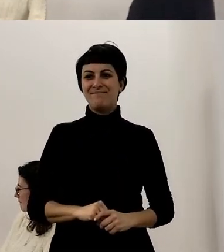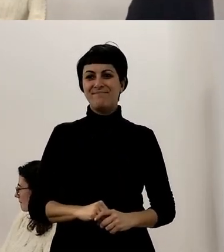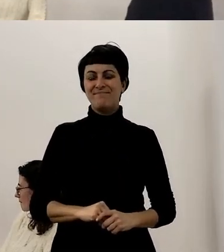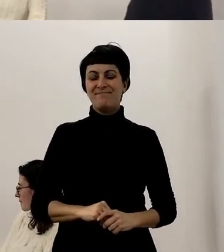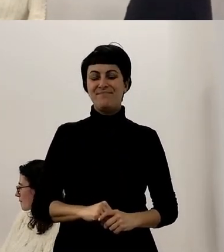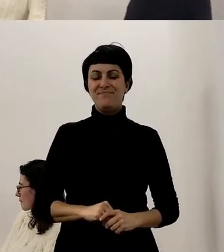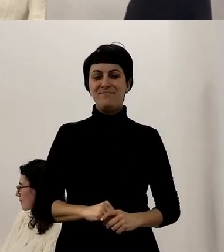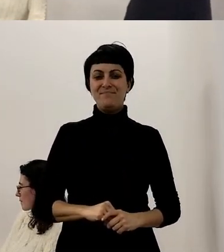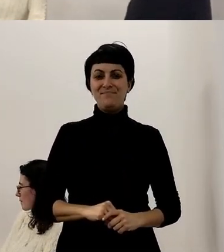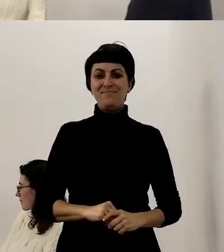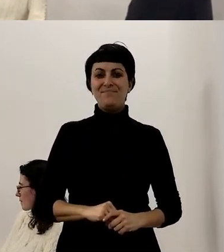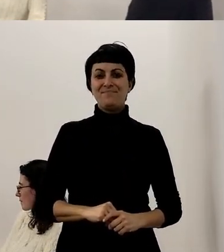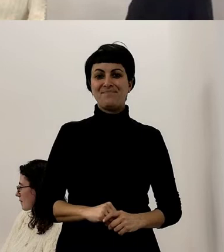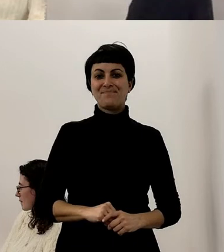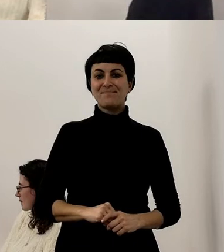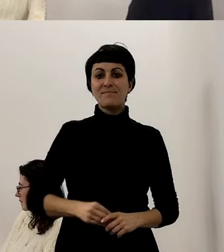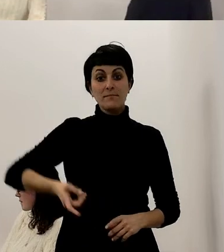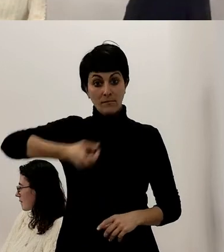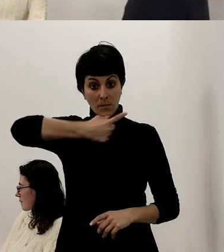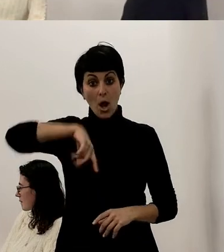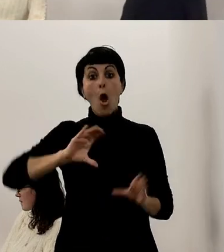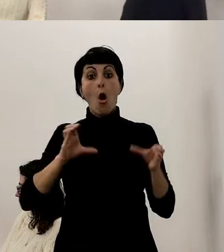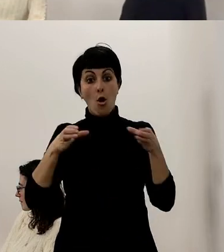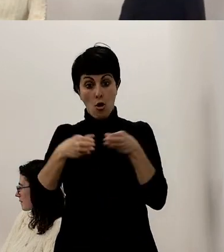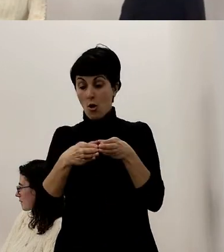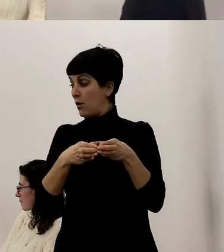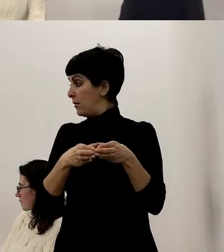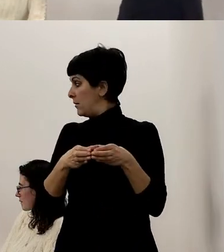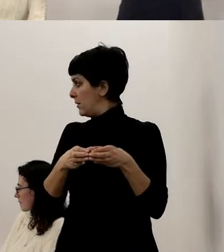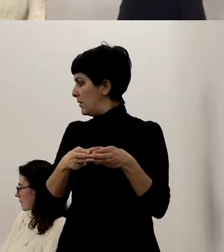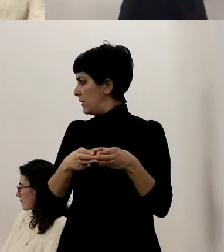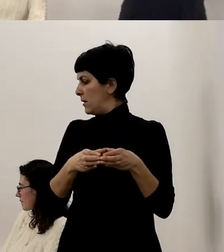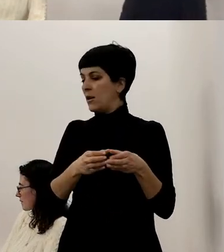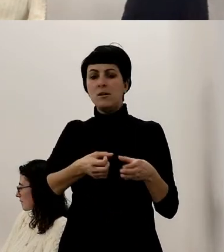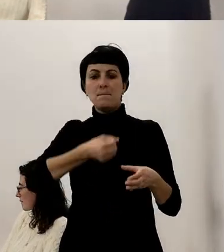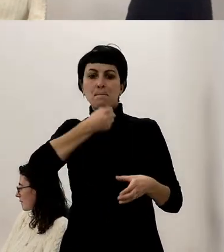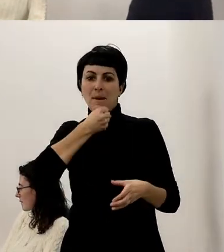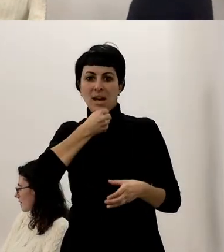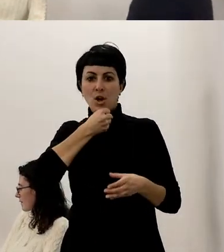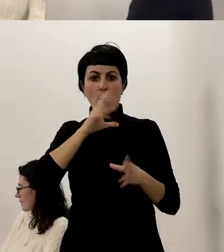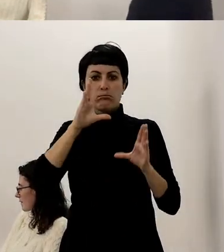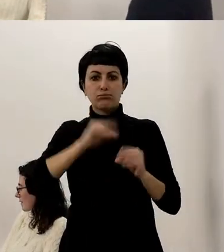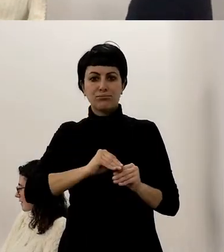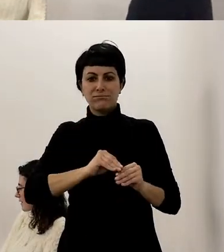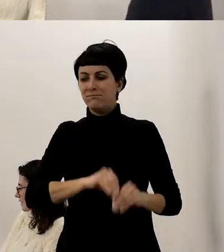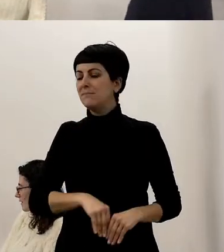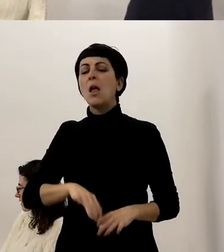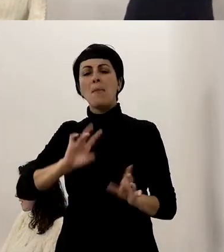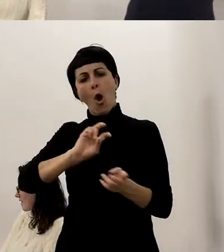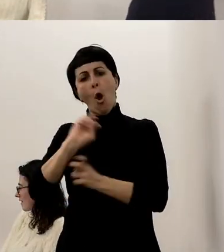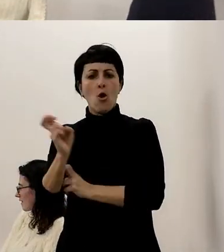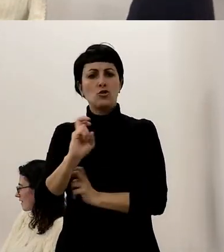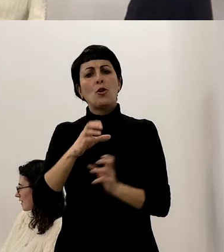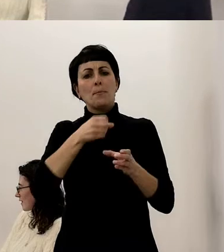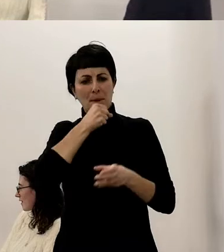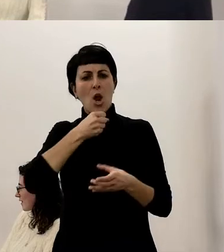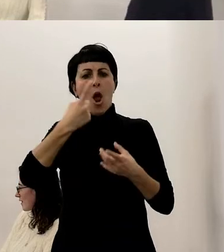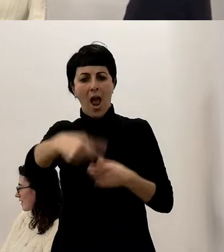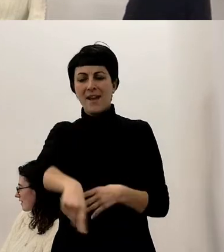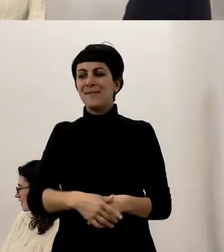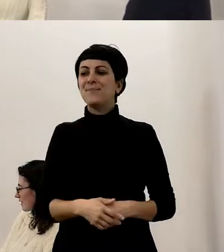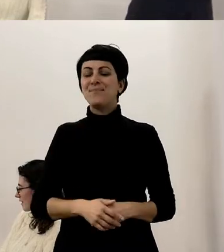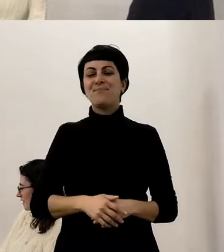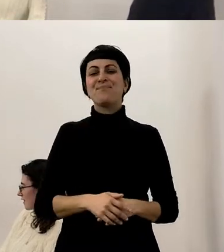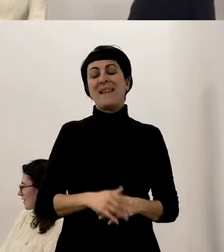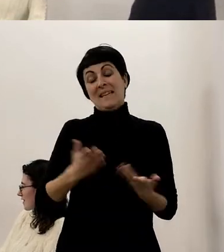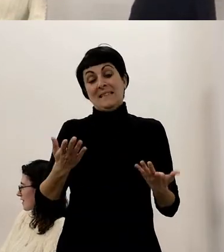Nosaltres en el nostre... A la nostra... Sí, ja que jo ja sabia que passaria, però per això tenim una entrevista. Coses